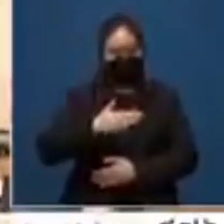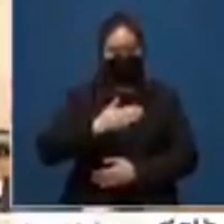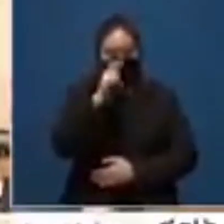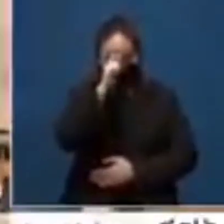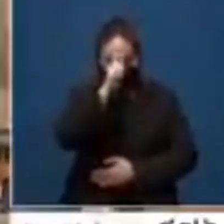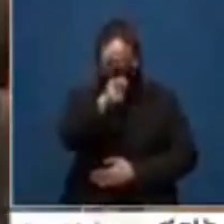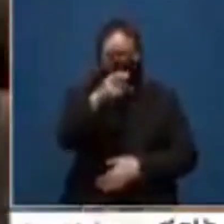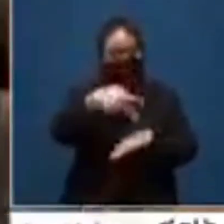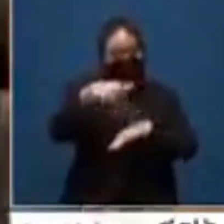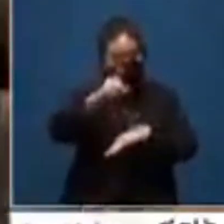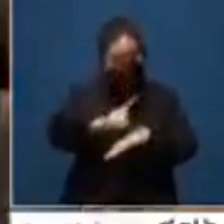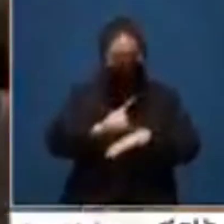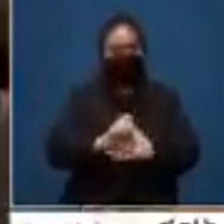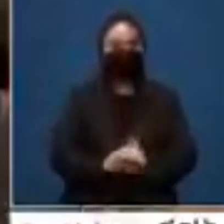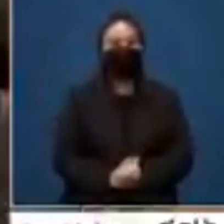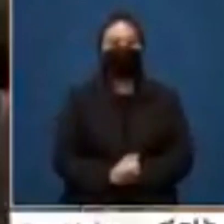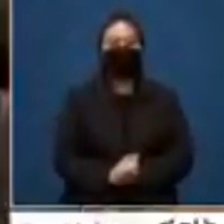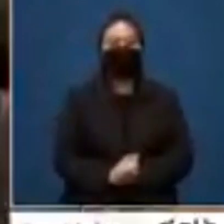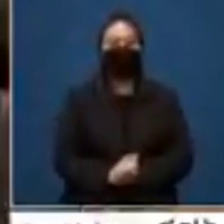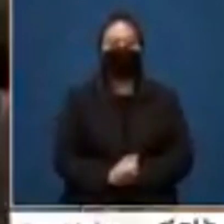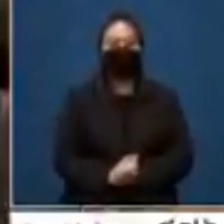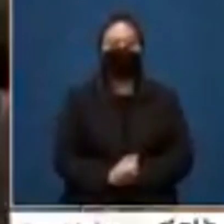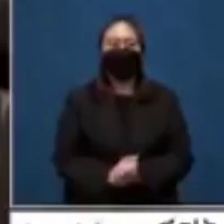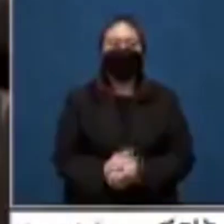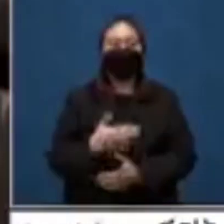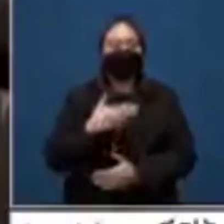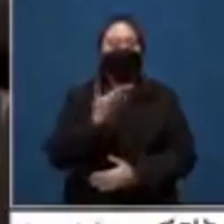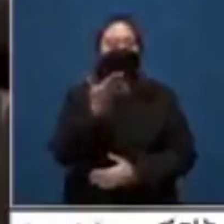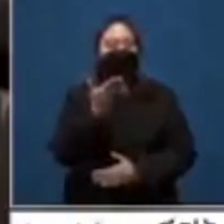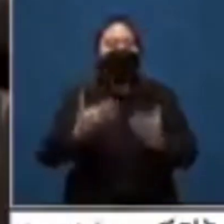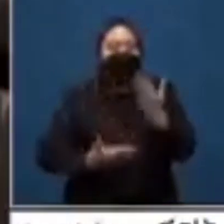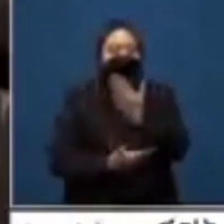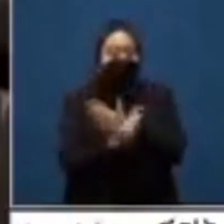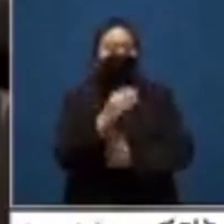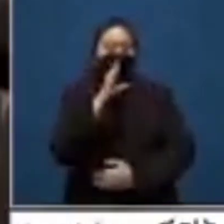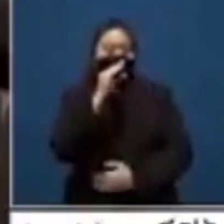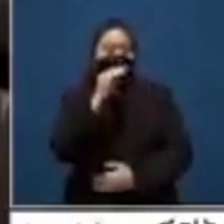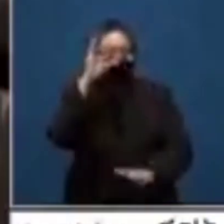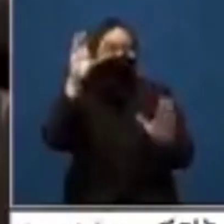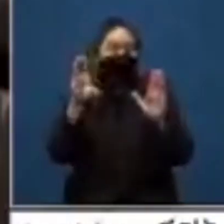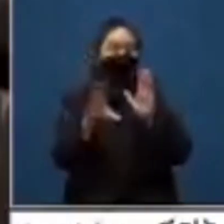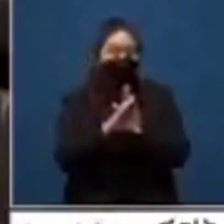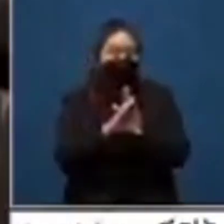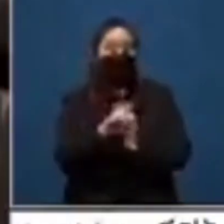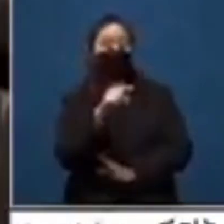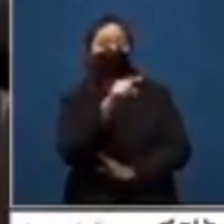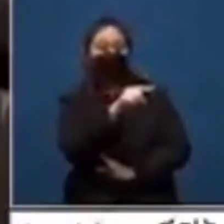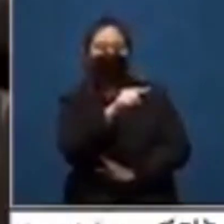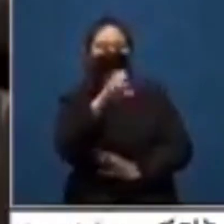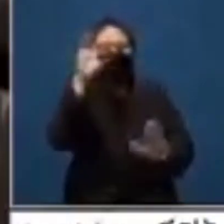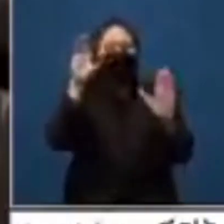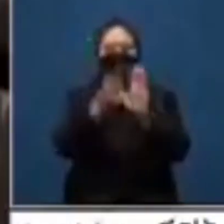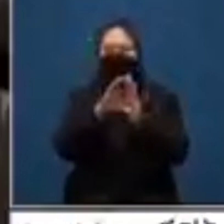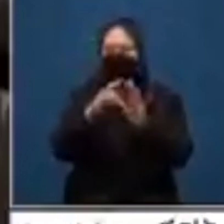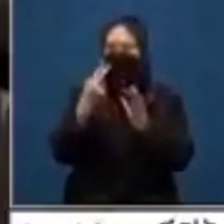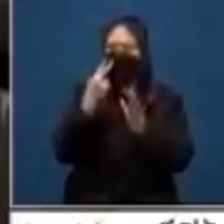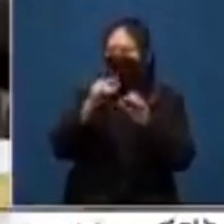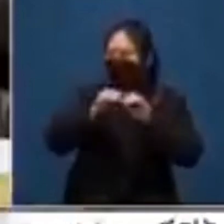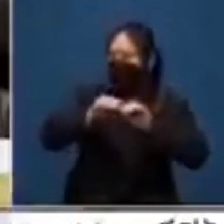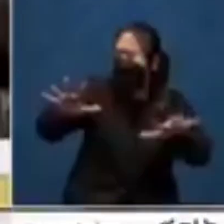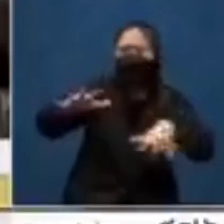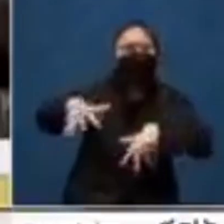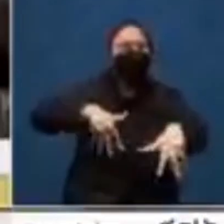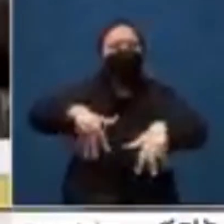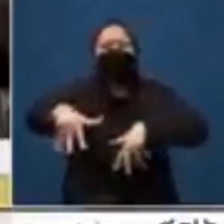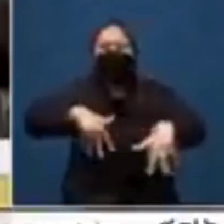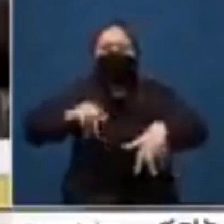ประธานมากๆทีนี้ดิฉันจะต้องขอโอกาสพูดนะคะว่าภาพนั้นเป็นภาพสาธารณะที่ปรากฏอยู่ในสื่อมวลชนทุกฉ